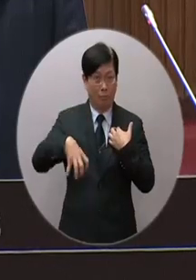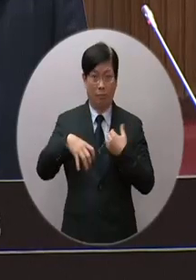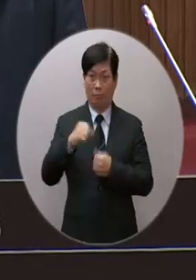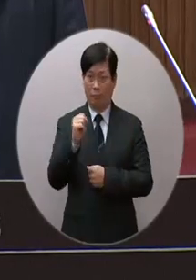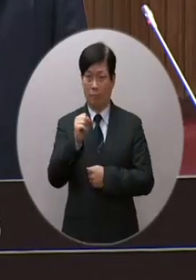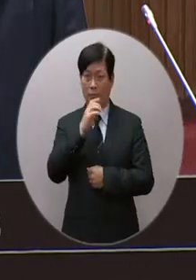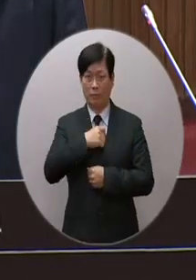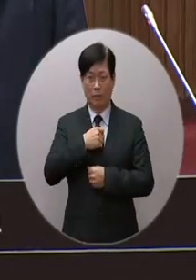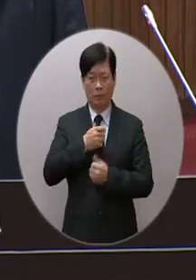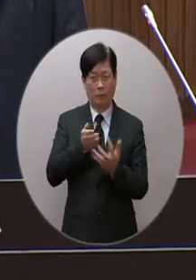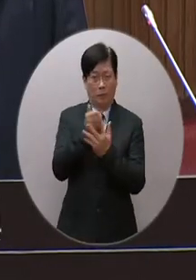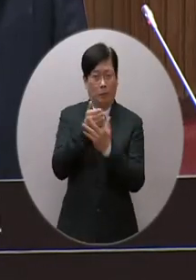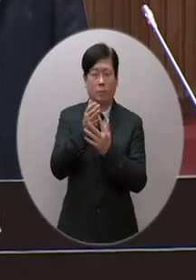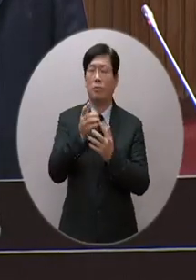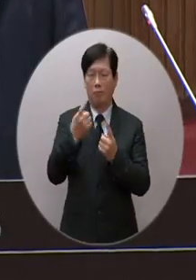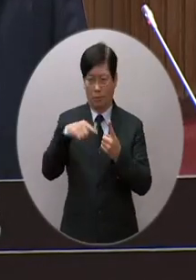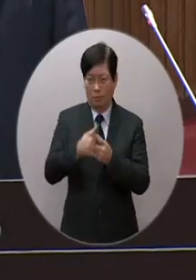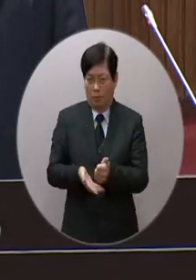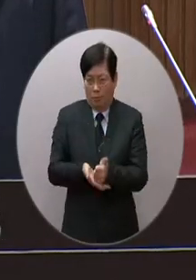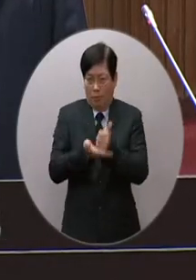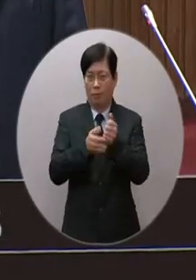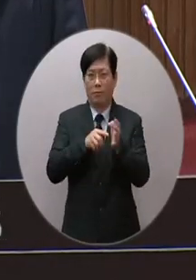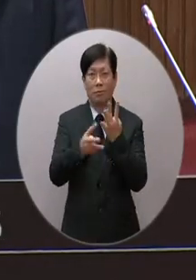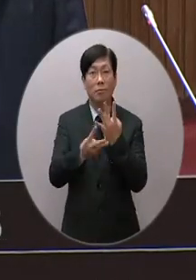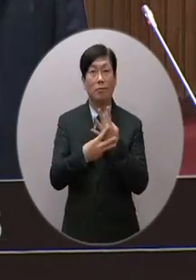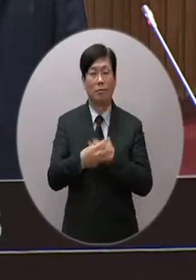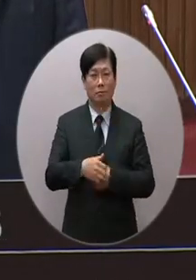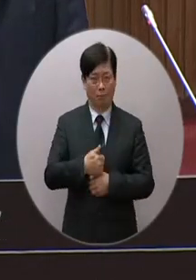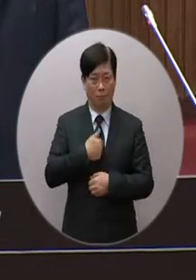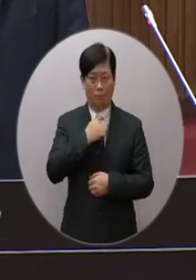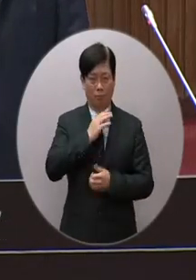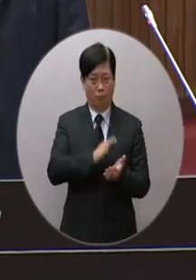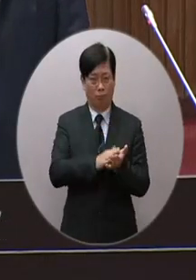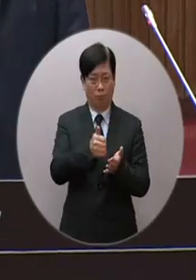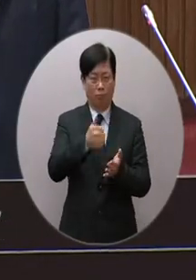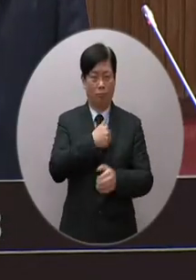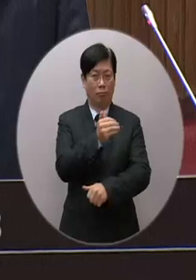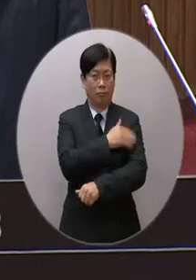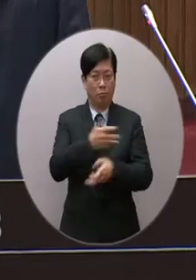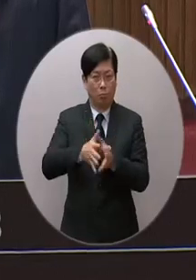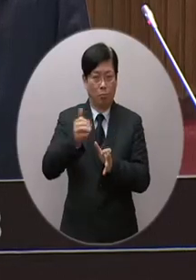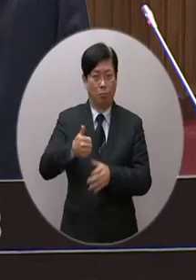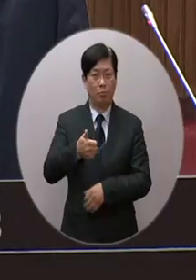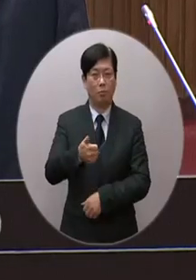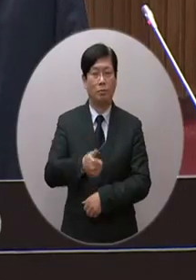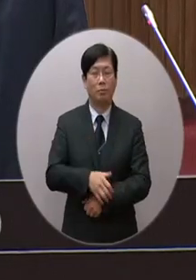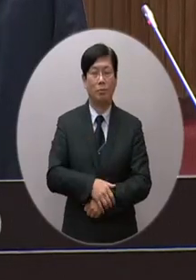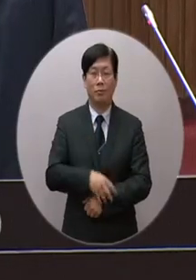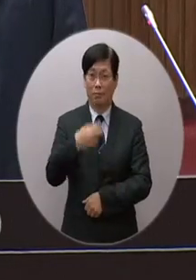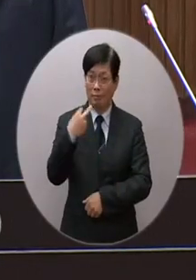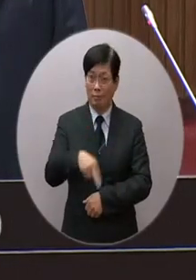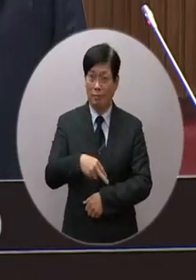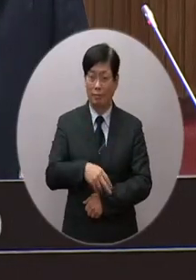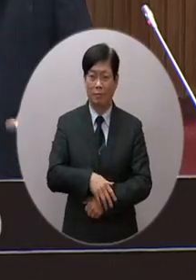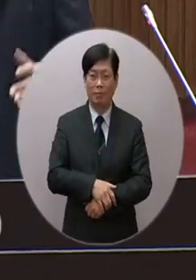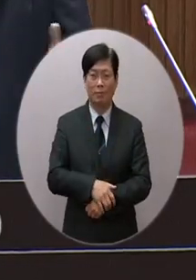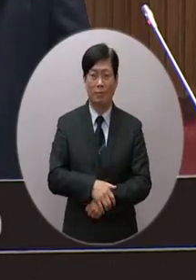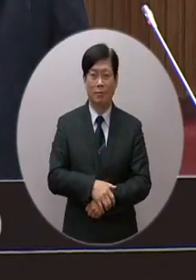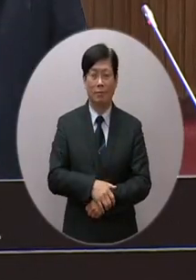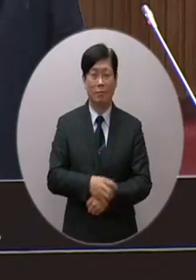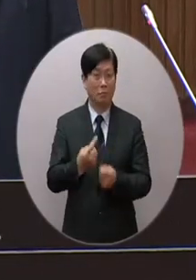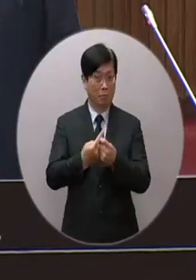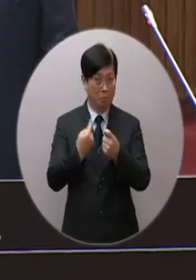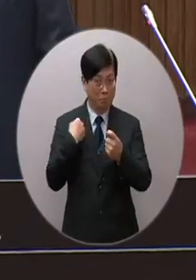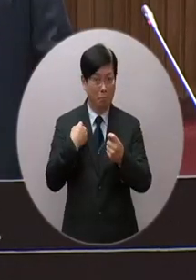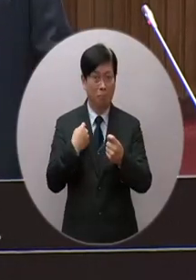予伊伤侪意见，爱尊重专业的意见。吼，我真正真肯定陈部长的作为。当然。因为去